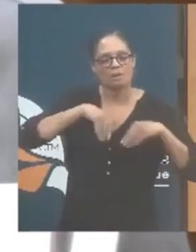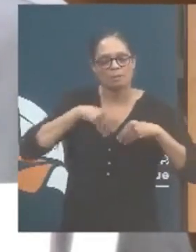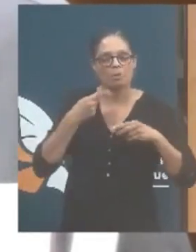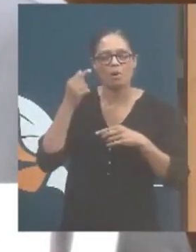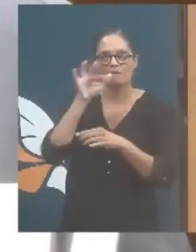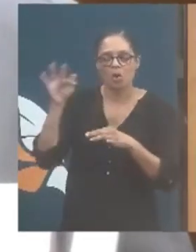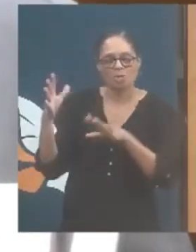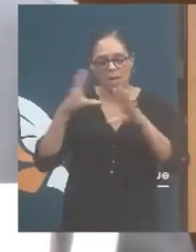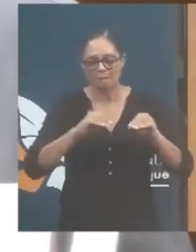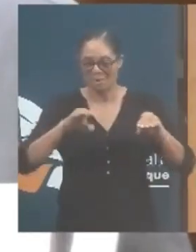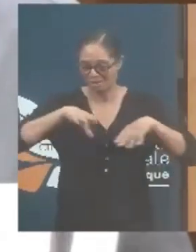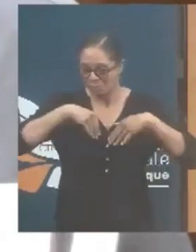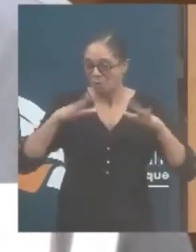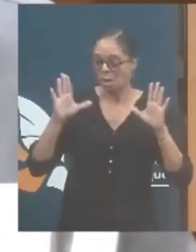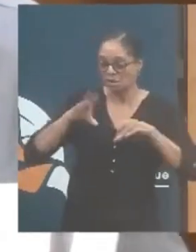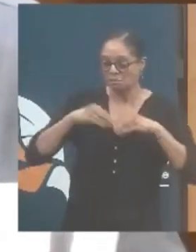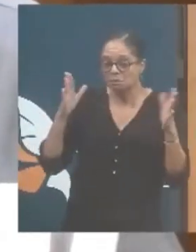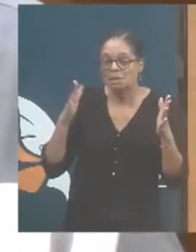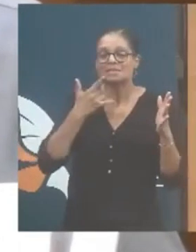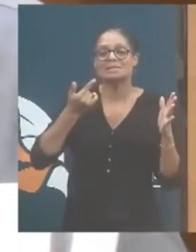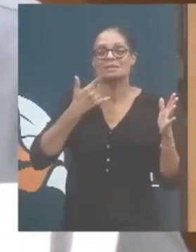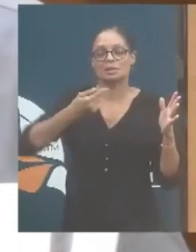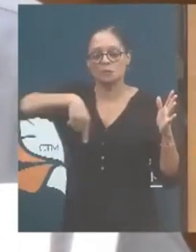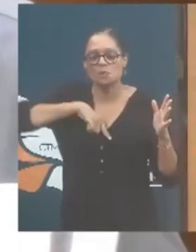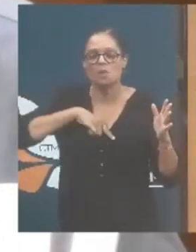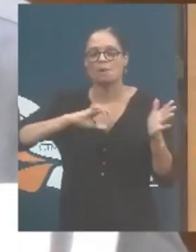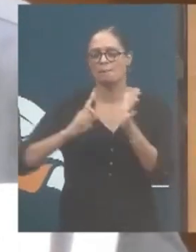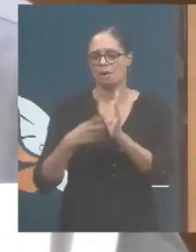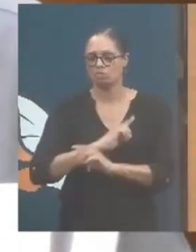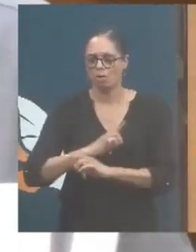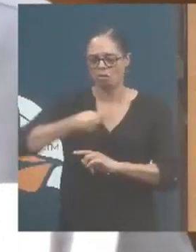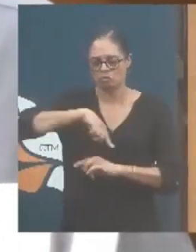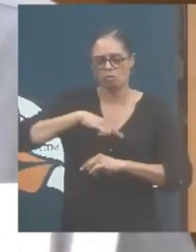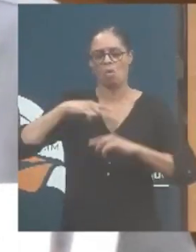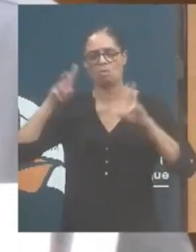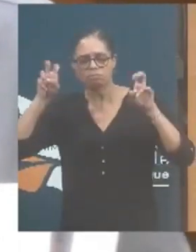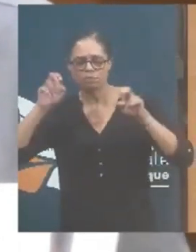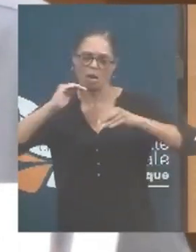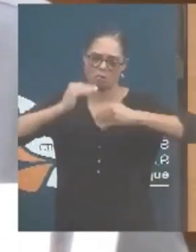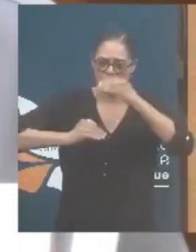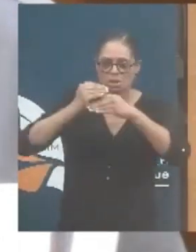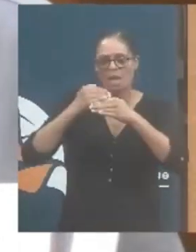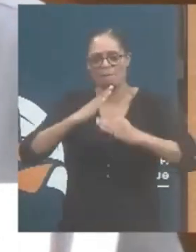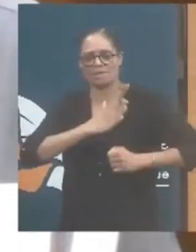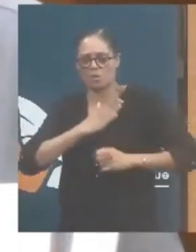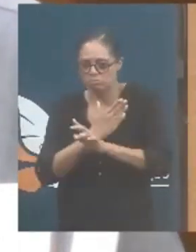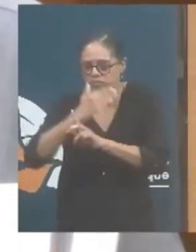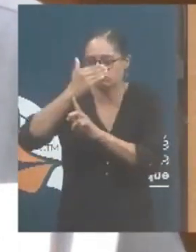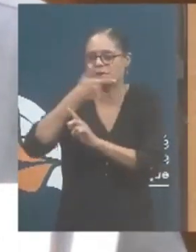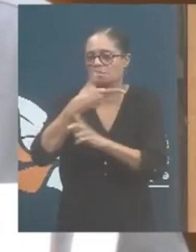droit, nous, si qu'on se dise progressiste ou qu'on se dise patriote indépendantiste comme nous, de reprendre les termes du